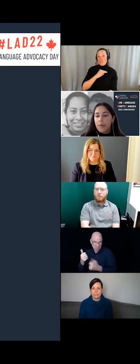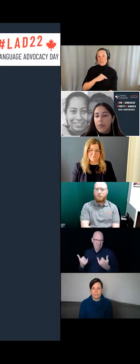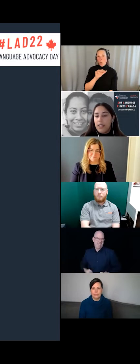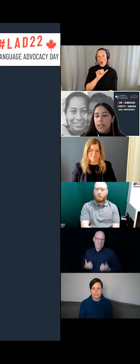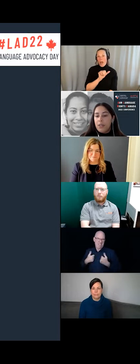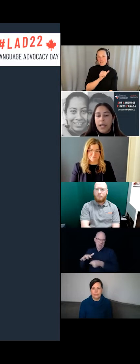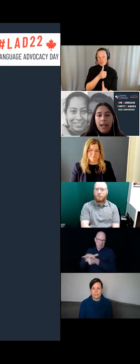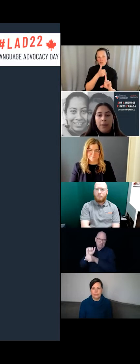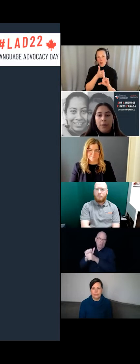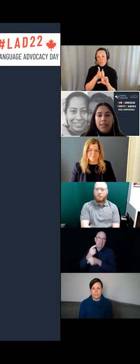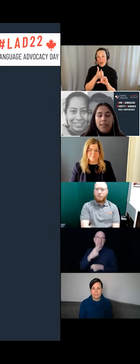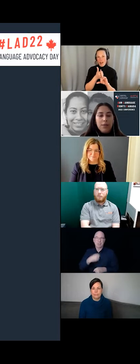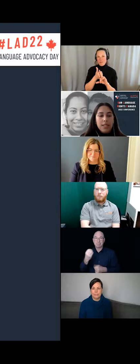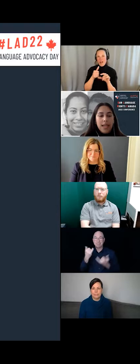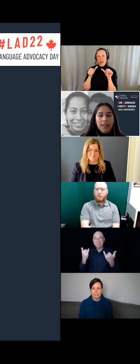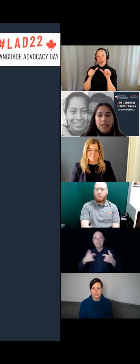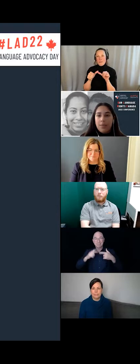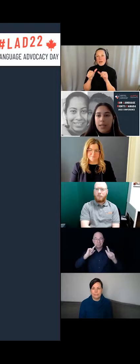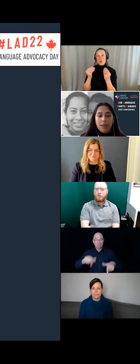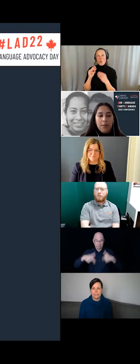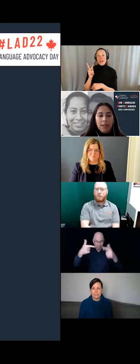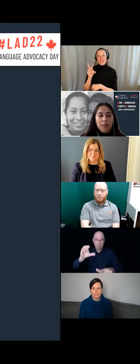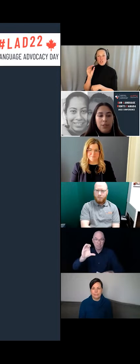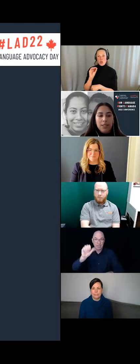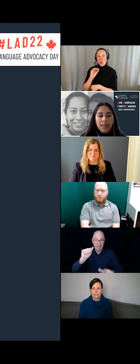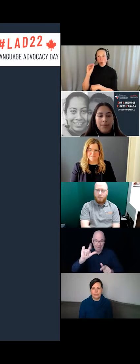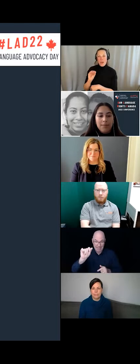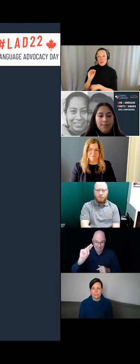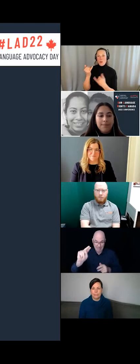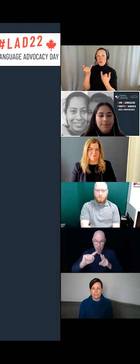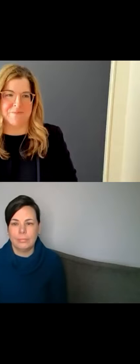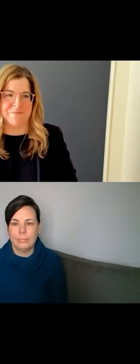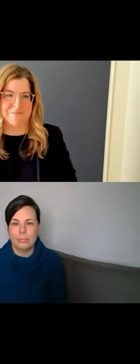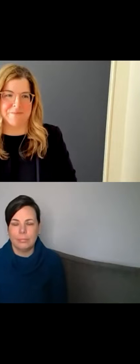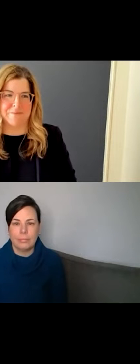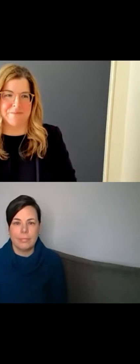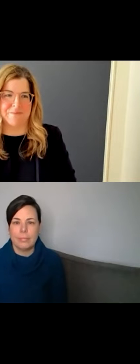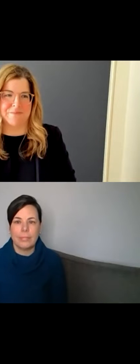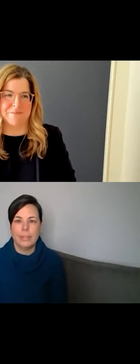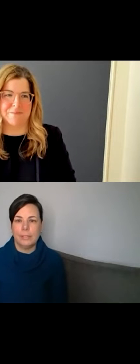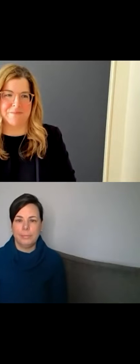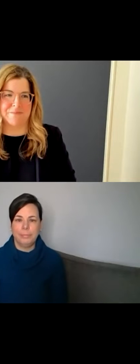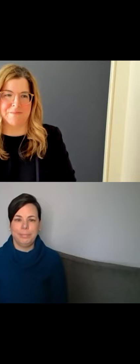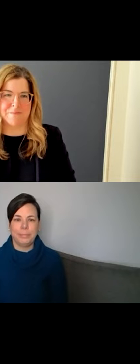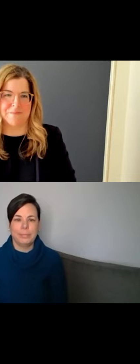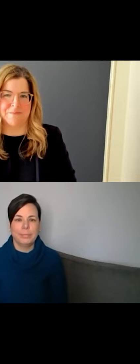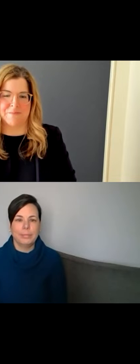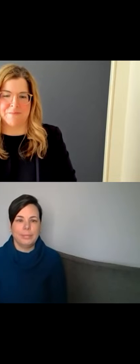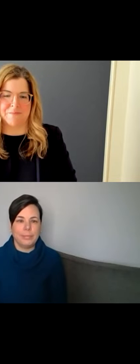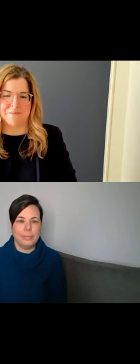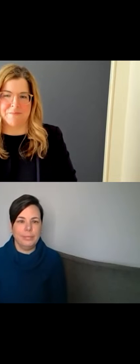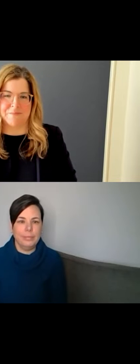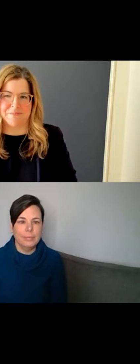Accessibility Advisory depuis plus de 4 ans. Elle est basée à Kingston, Ontario. Donc, sur ça, je repasse à Kaylin pour commencer